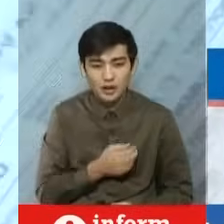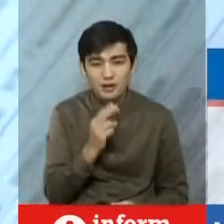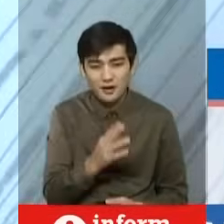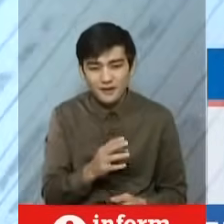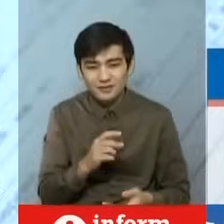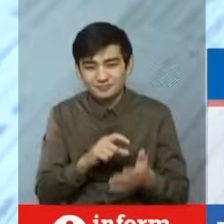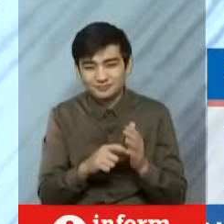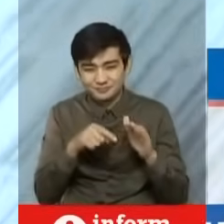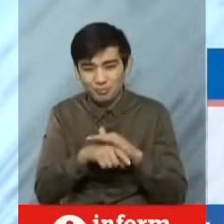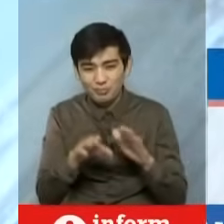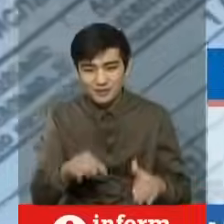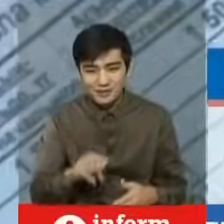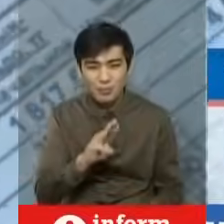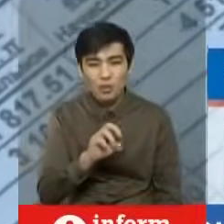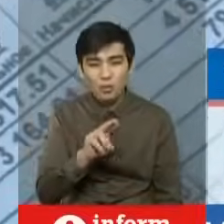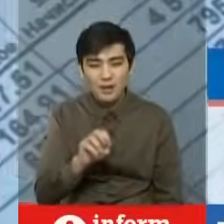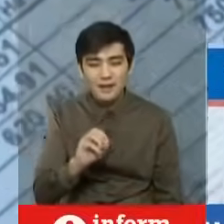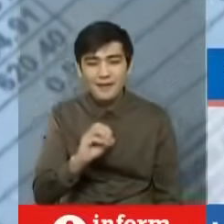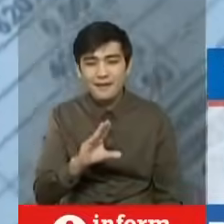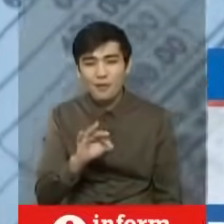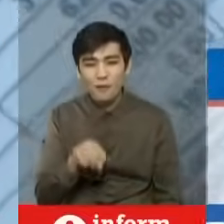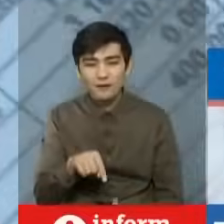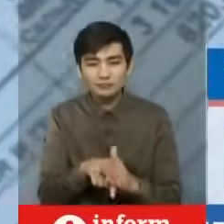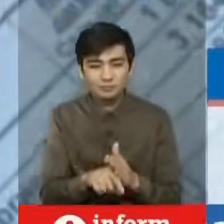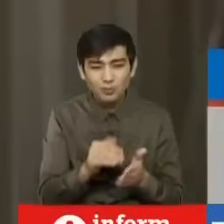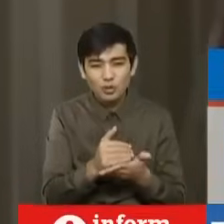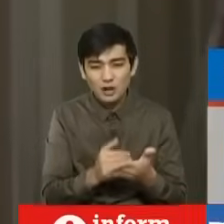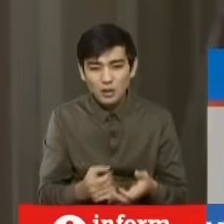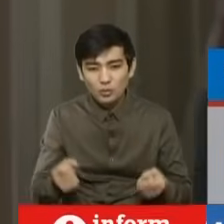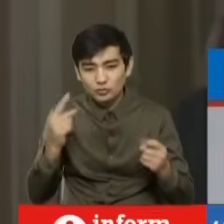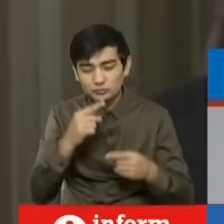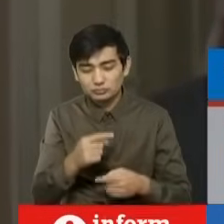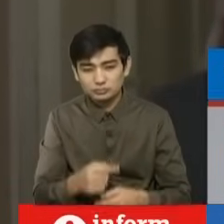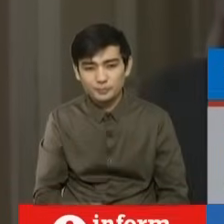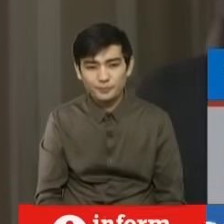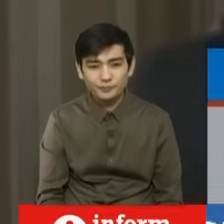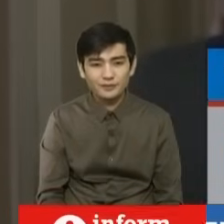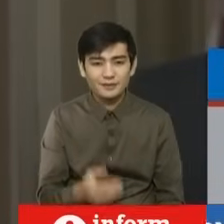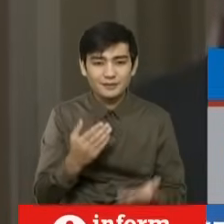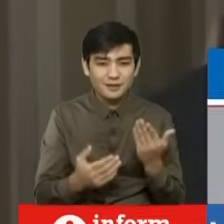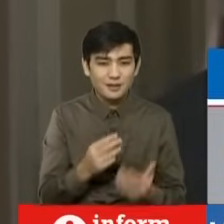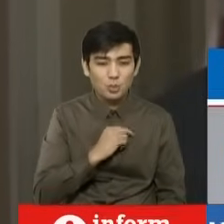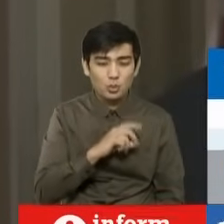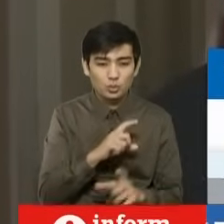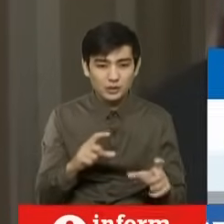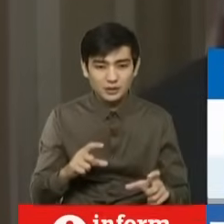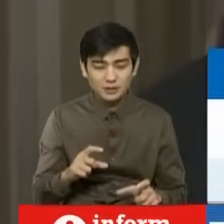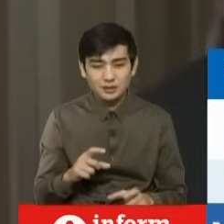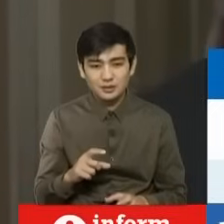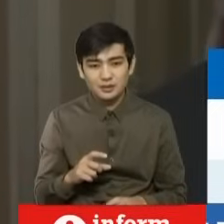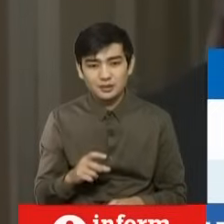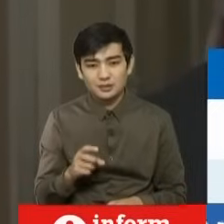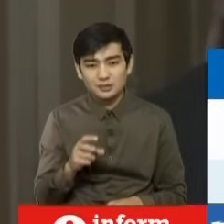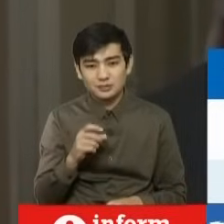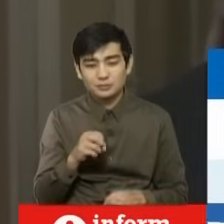граждан монополист определяет по порталу егов но порой их корректируют сотрудники энерго жах